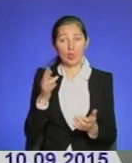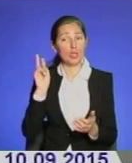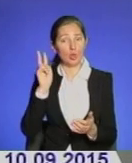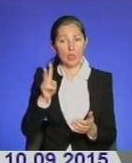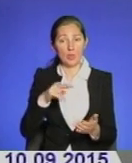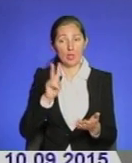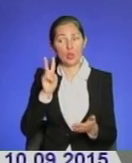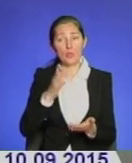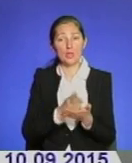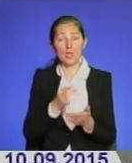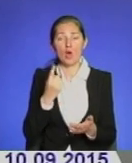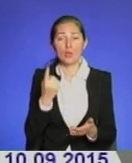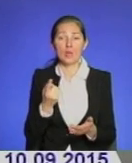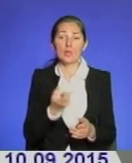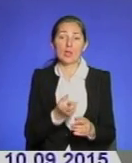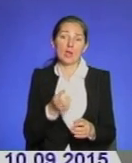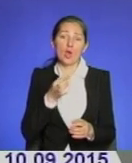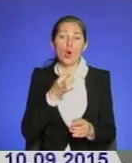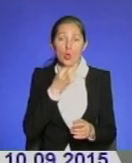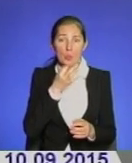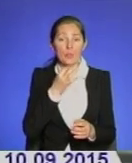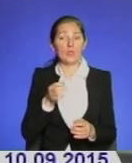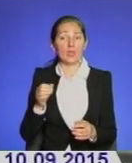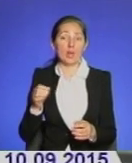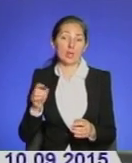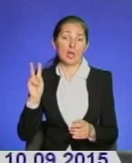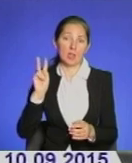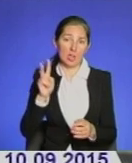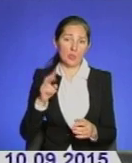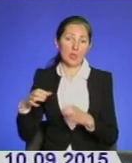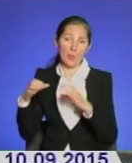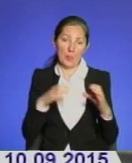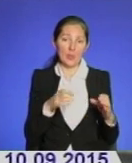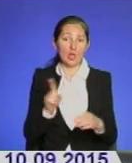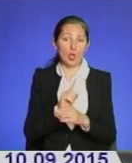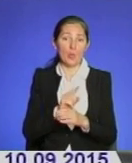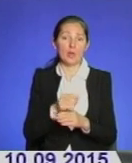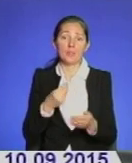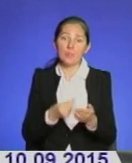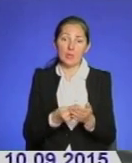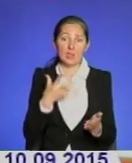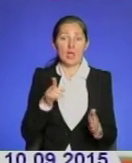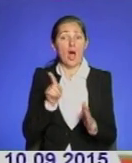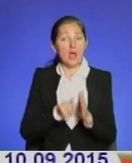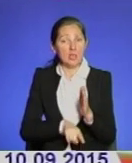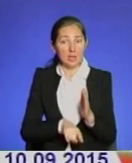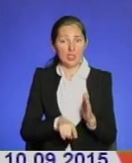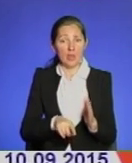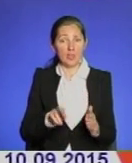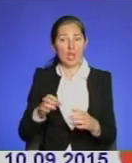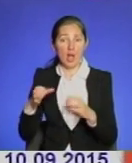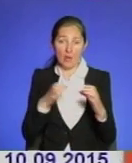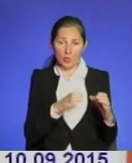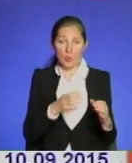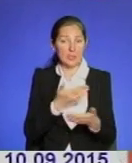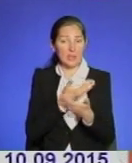Тролейбуси є одним із найпопулярніших транспортних засобів у Тернополі. Вартість проїзду у них нижча, ніж в автобусах. Немає обмежень на